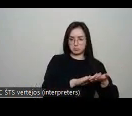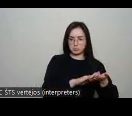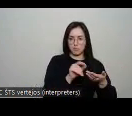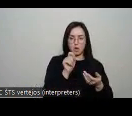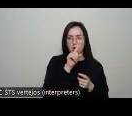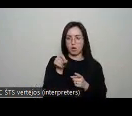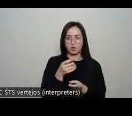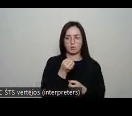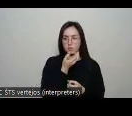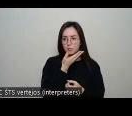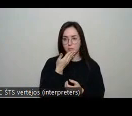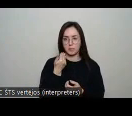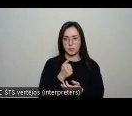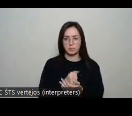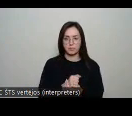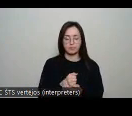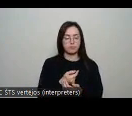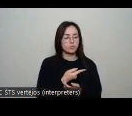Ką galvoja žmonės?